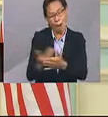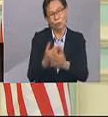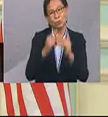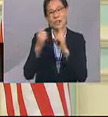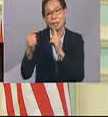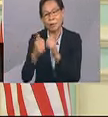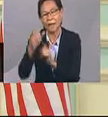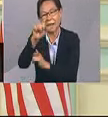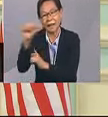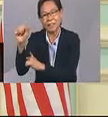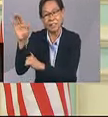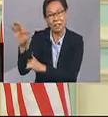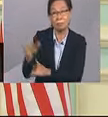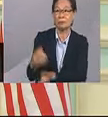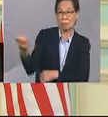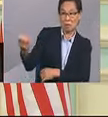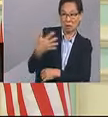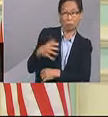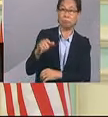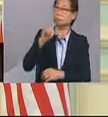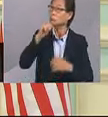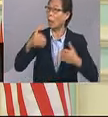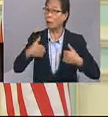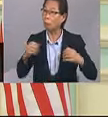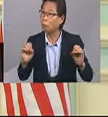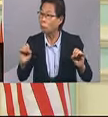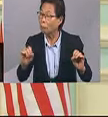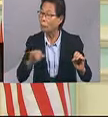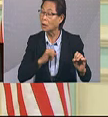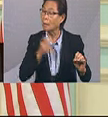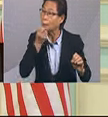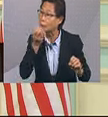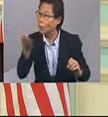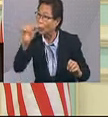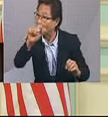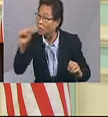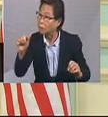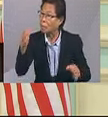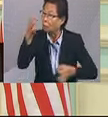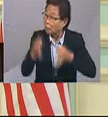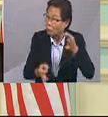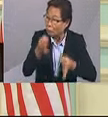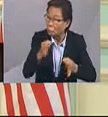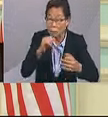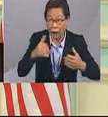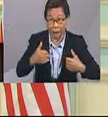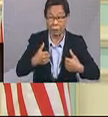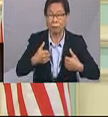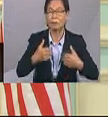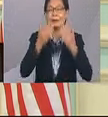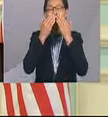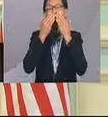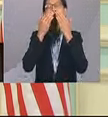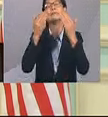AirAsia. Mereka kata tidak ada. Dan saya maklumkan kepada mereka, kalau tak ada,